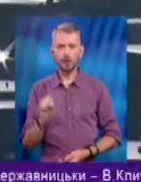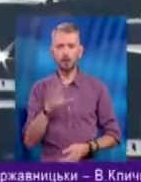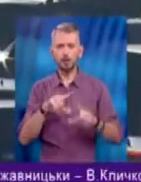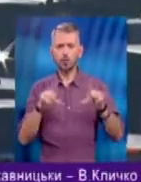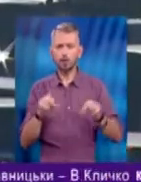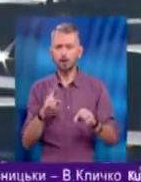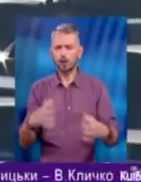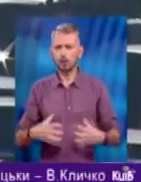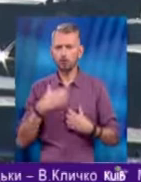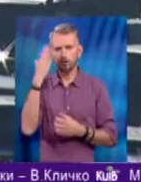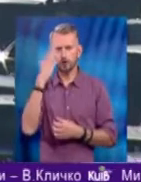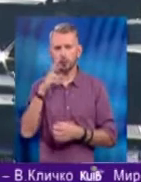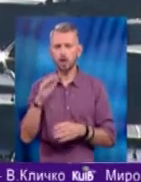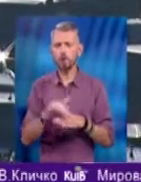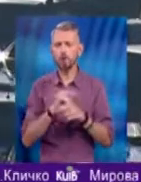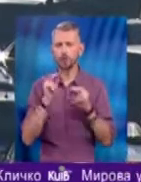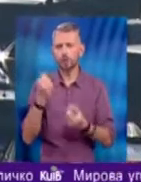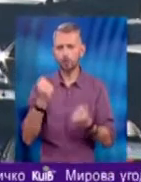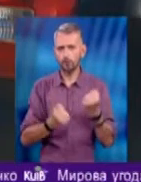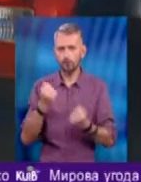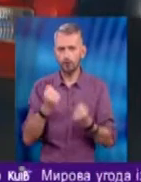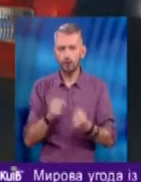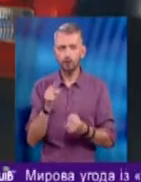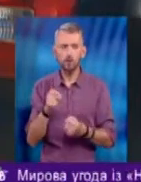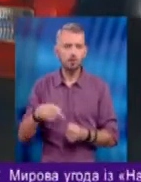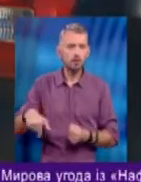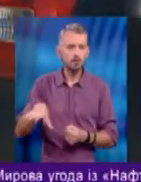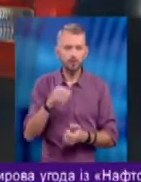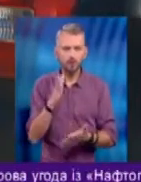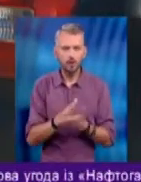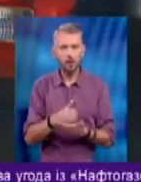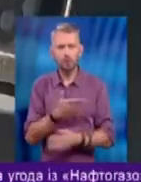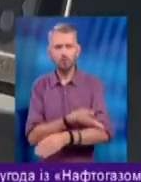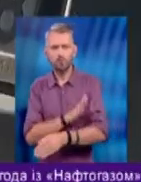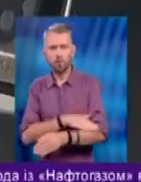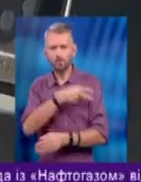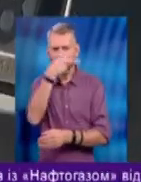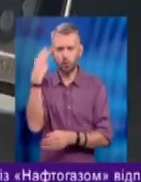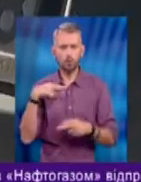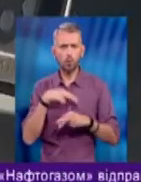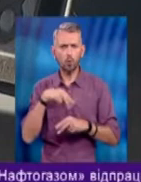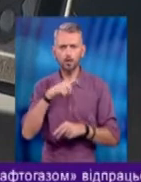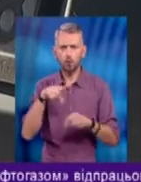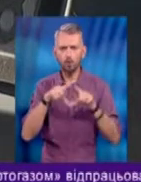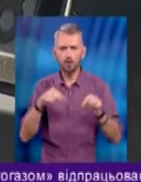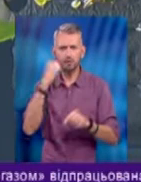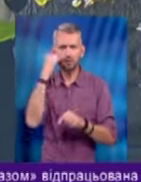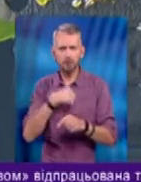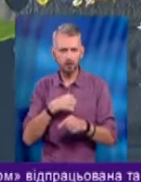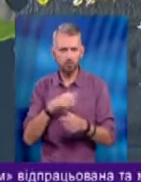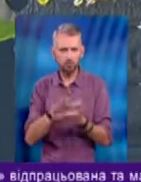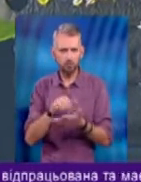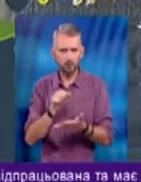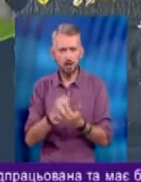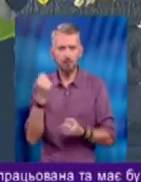Євробляхи – як страшний сон для доброчесного водія. Вони усюди – польські, литовські, угорські номера на стареньких побитих автівках.